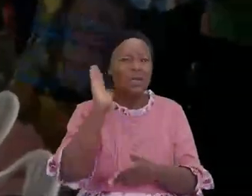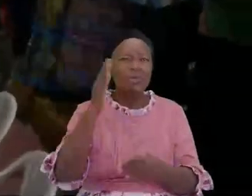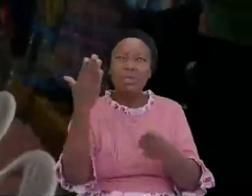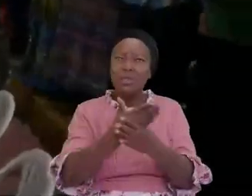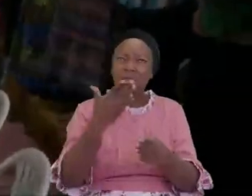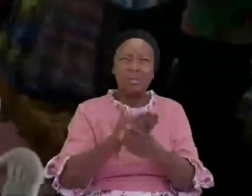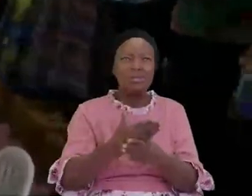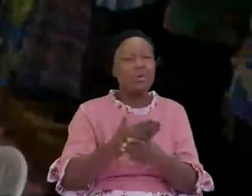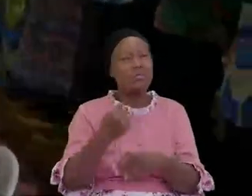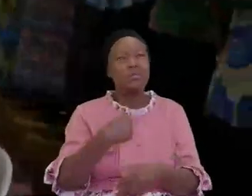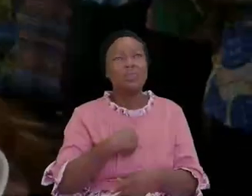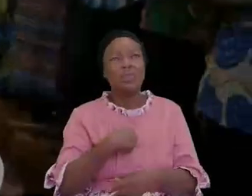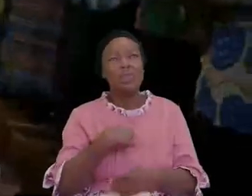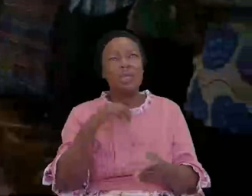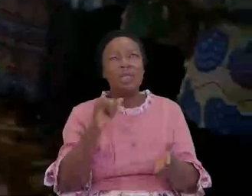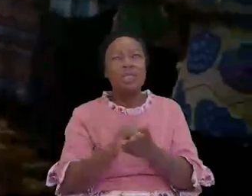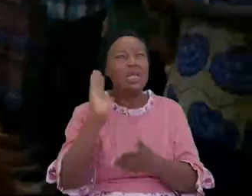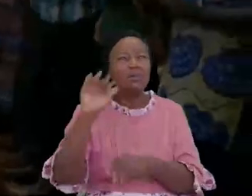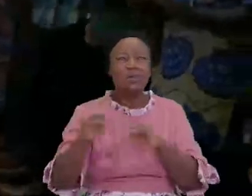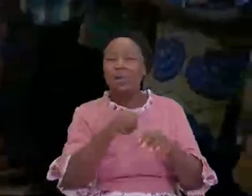Qui vont me renverser?